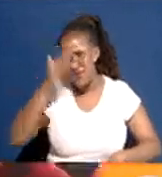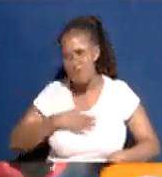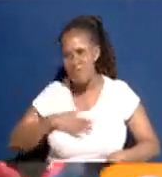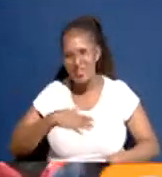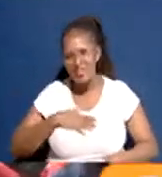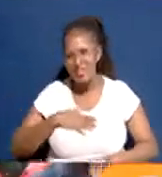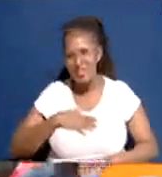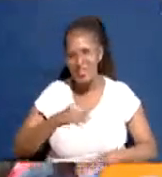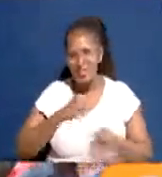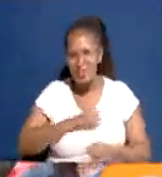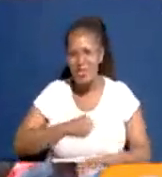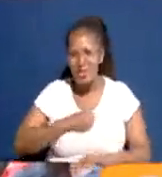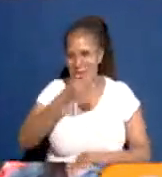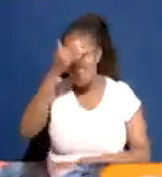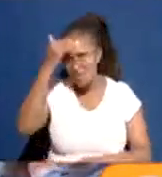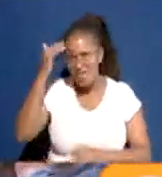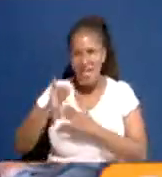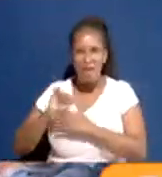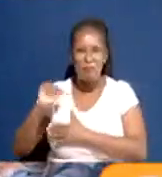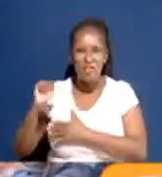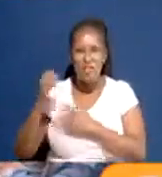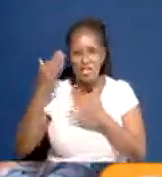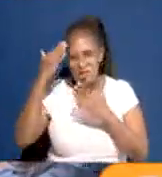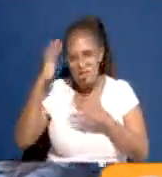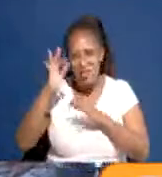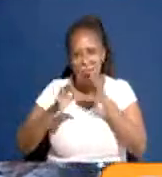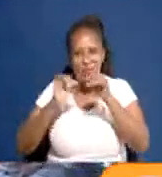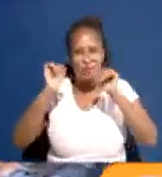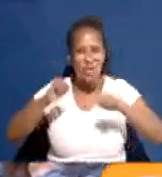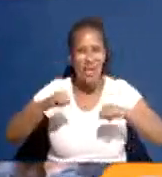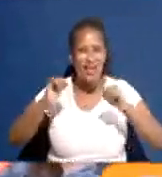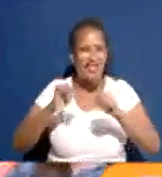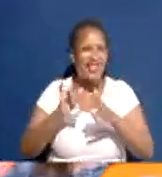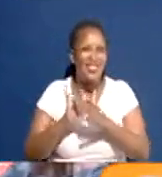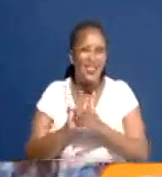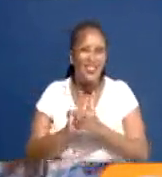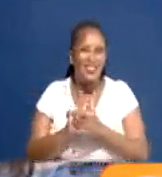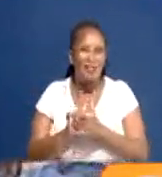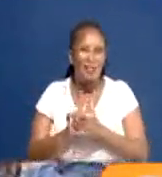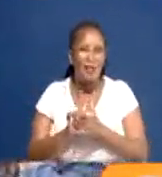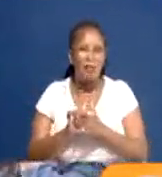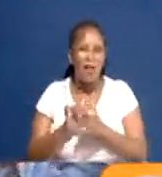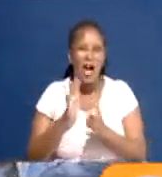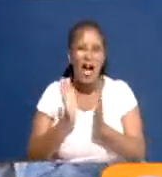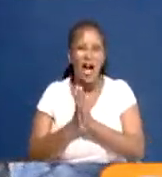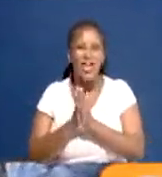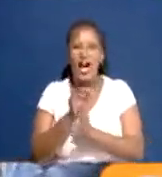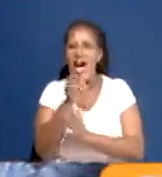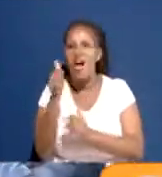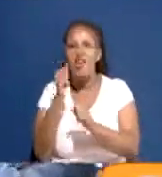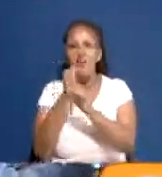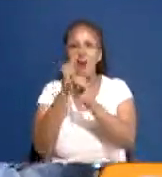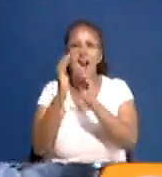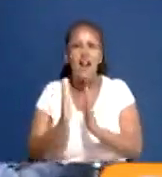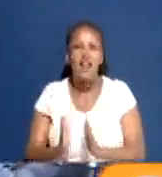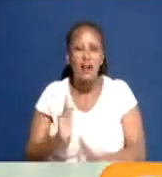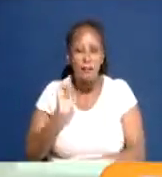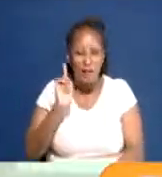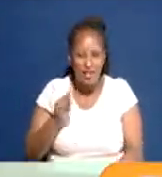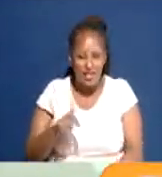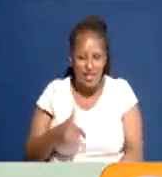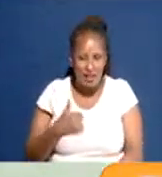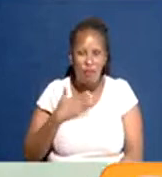Wacha ni hiyo story. Sijui kama tumekubaliana wangwana wa Nairobi na wafanyikazi wenzangu. Mimi